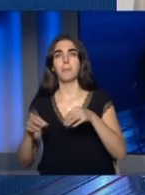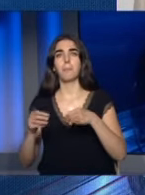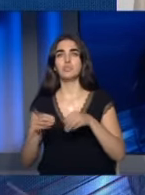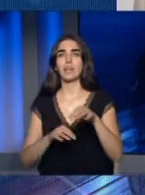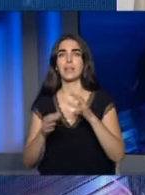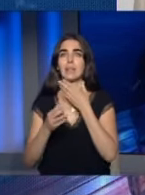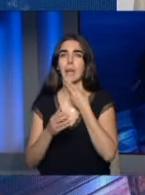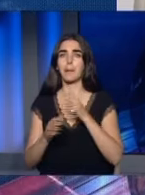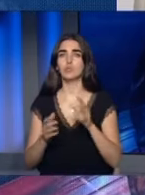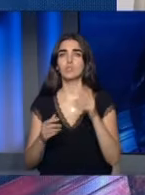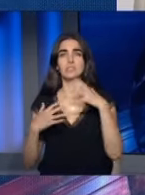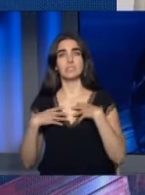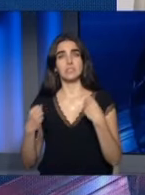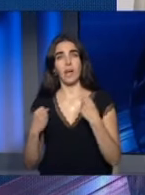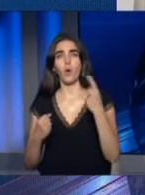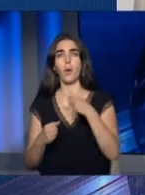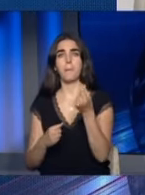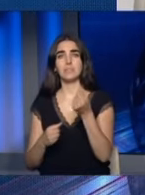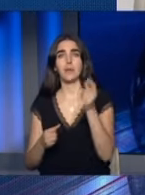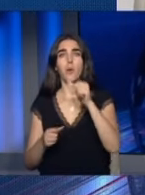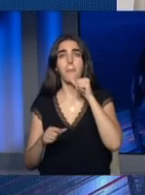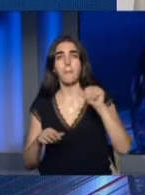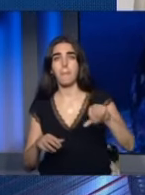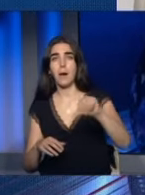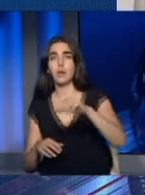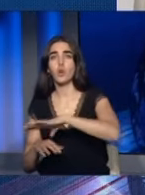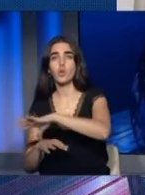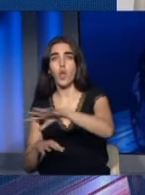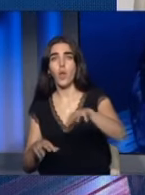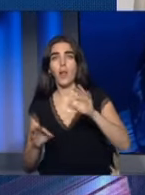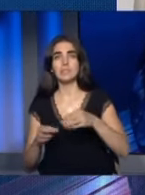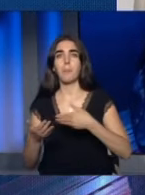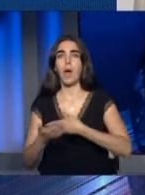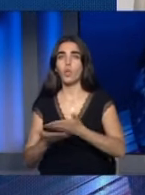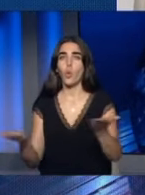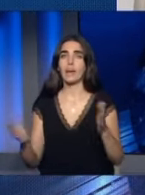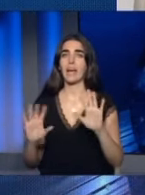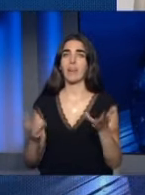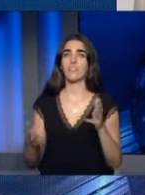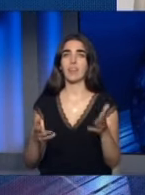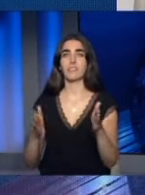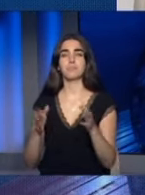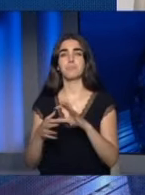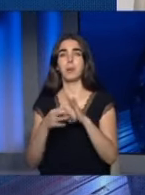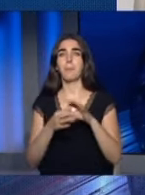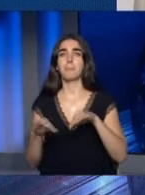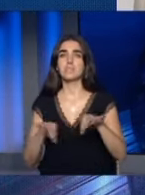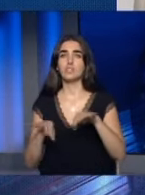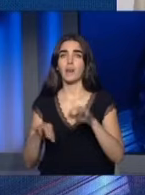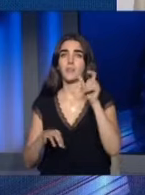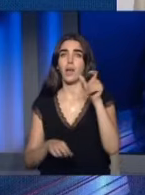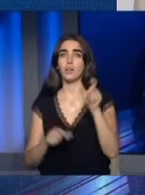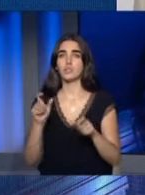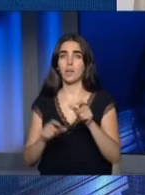المزمع تاسيسها لناحيه الصرف الصحي والري وطرق تمويلها وذلك بحضور خبراء ومستشارين في مجال